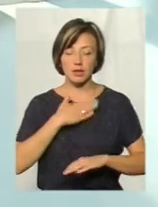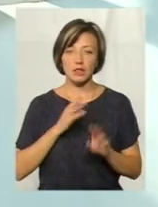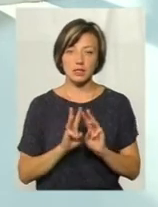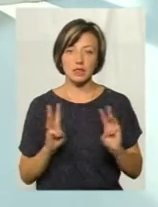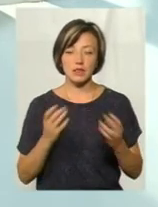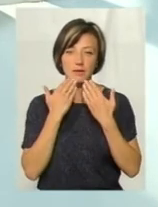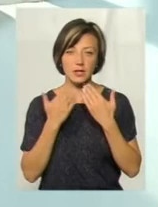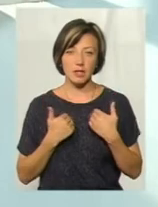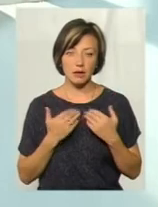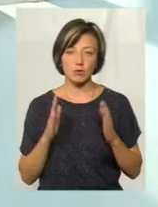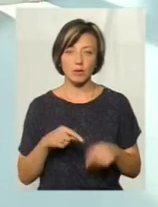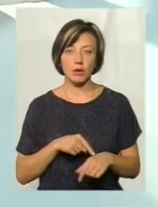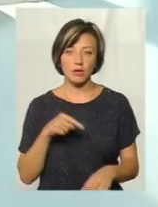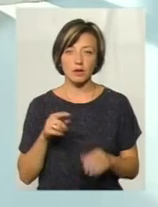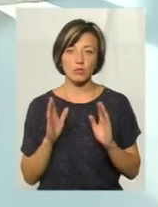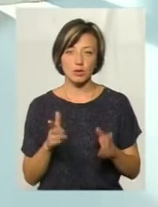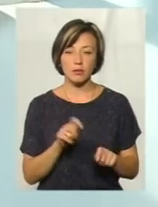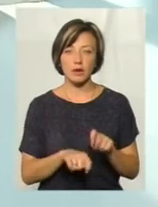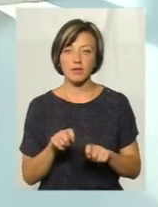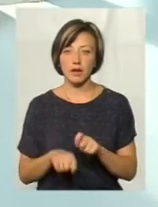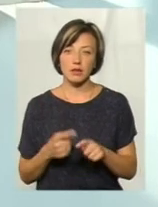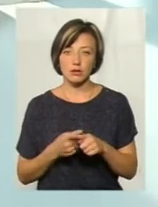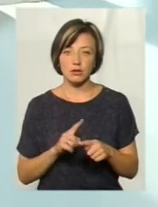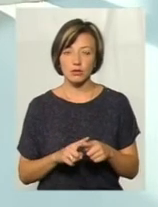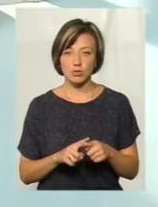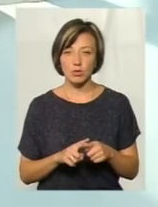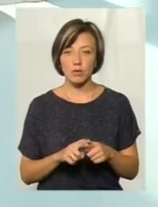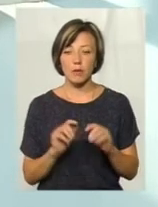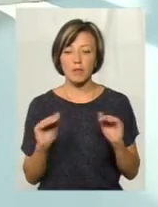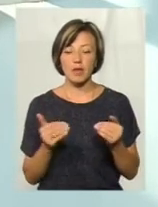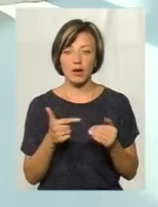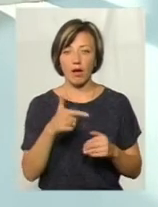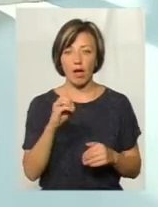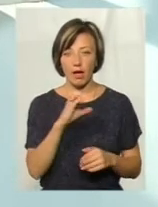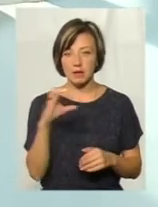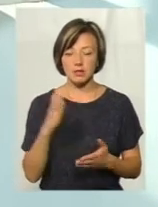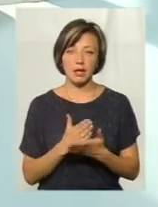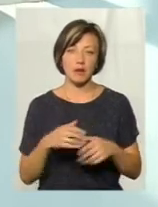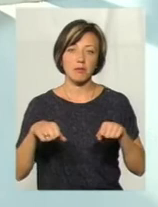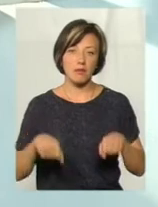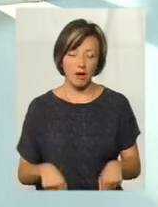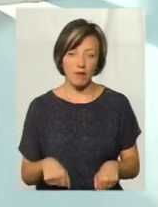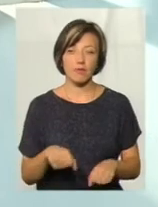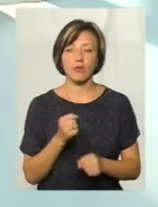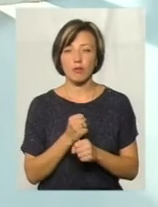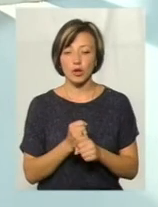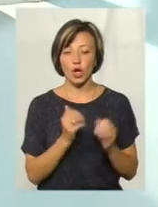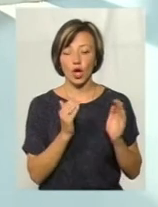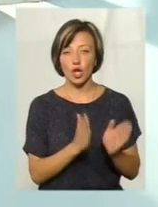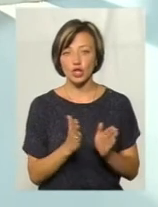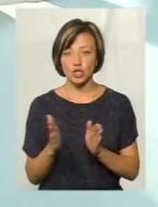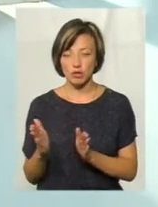ласка, звертайтеся, будемо реагувати, будемо перевіряти цю мікрогес. В неї є правила експлуатації, є режим, якого вона